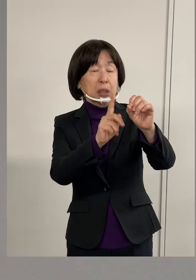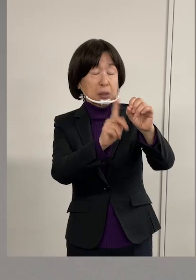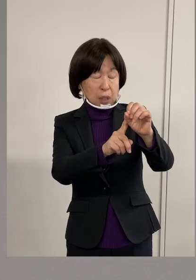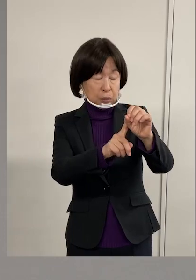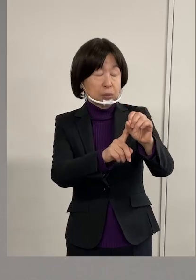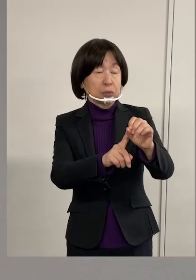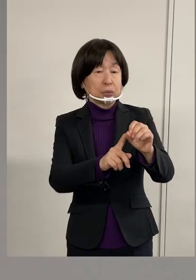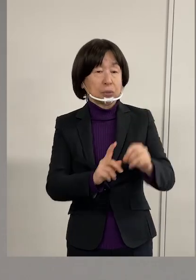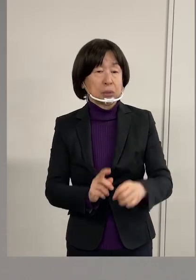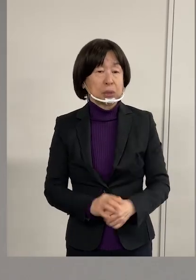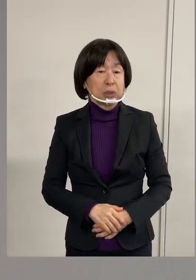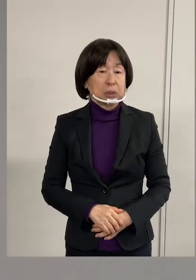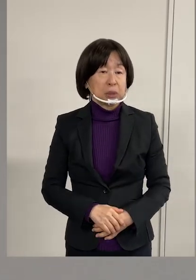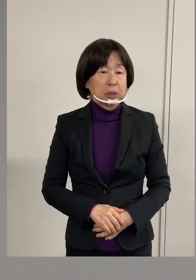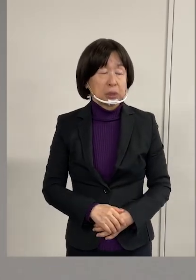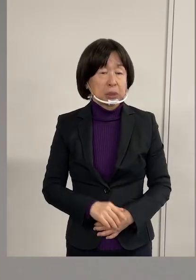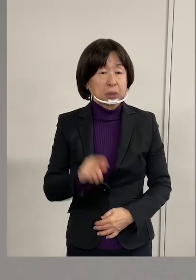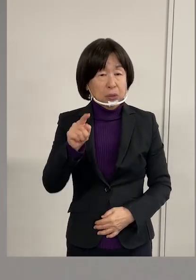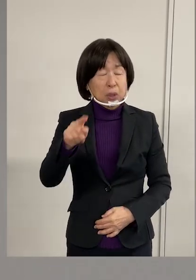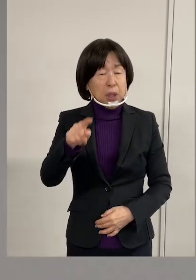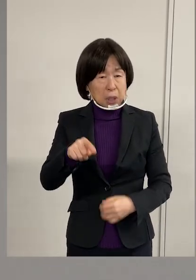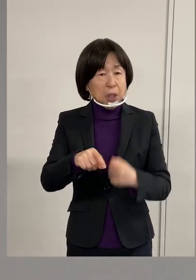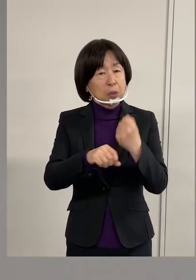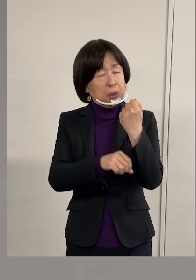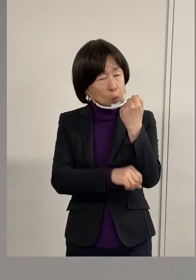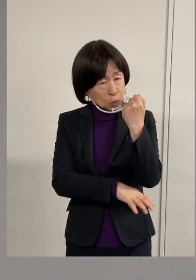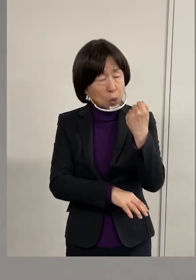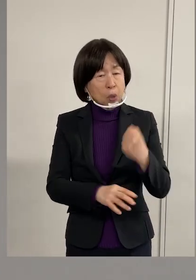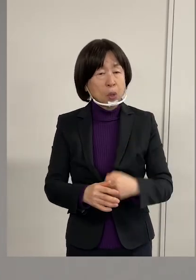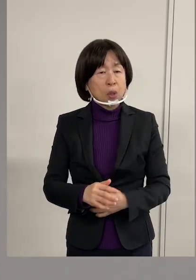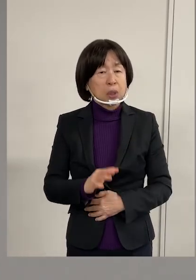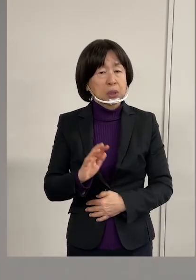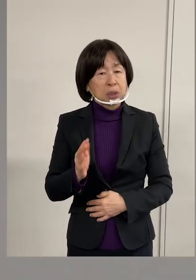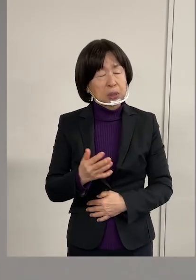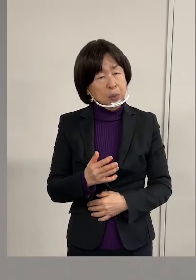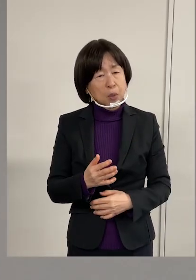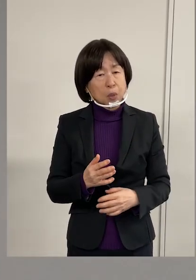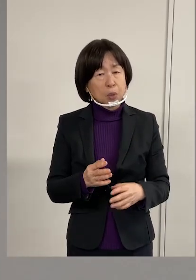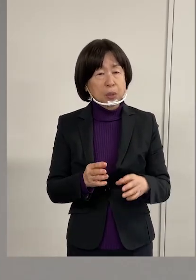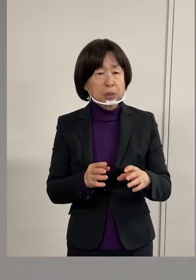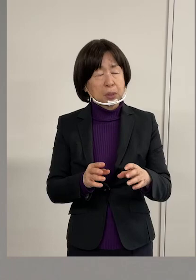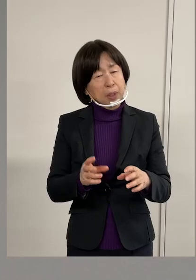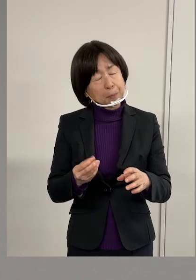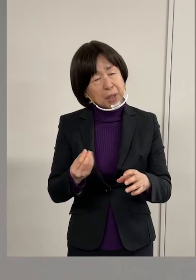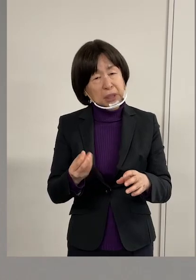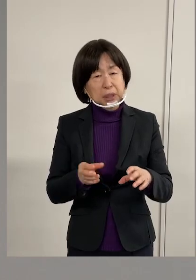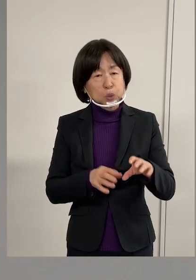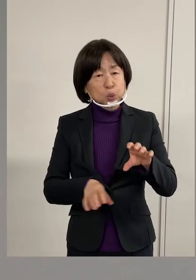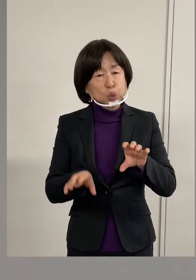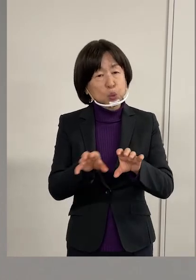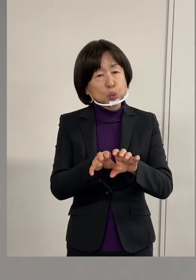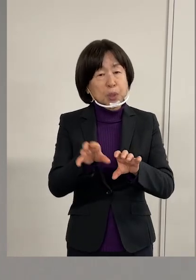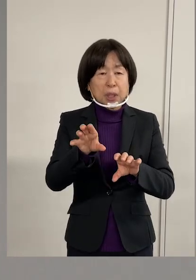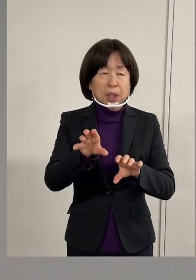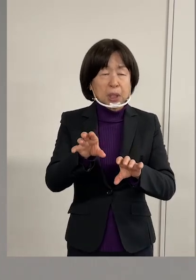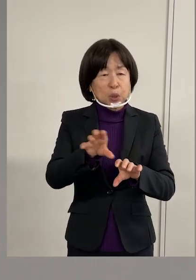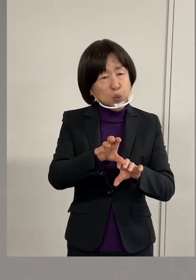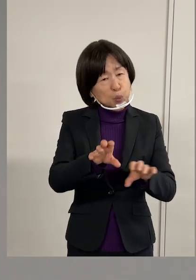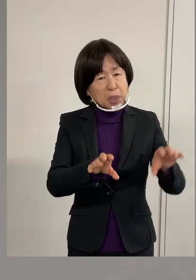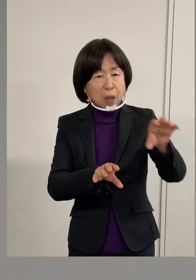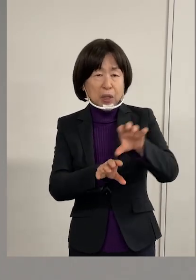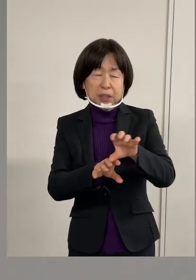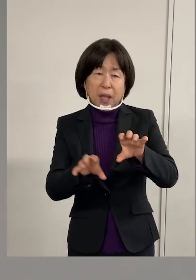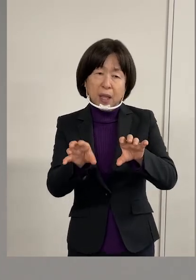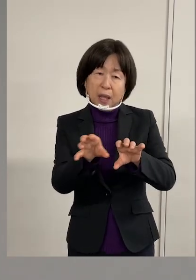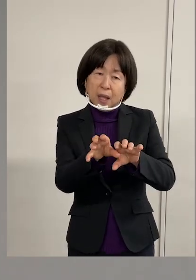施設というのが、一つの軸にはあります。ただちょっと組み合わせする必要があろうかなというふうに思いますね。で、そのあたりも含